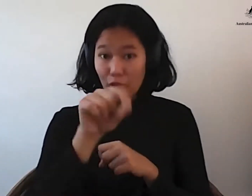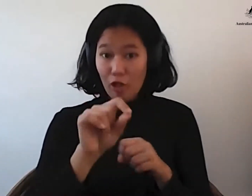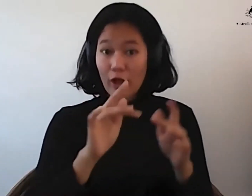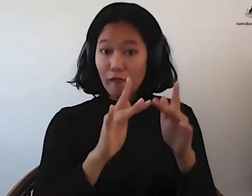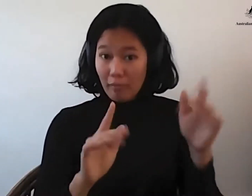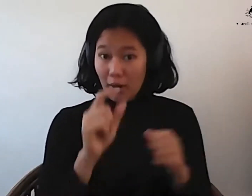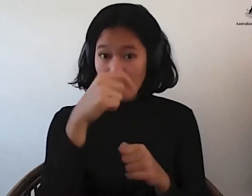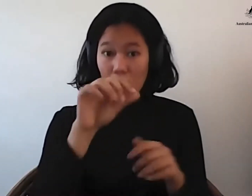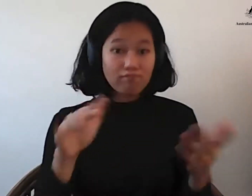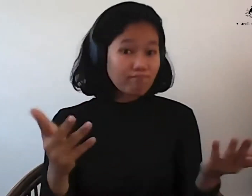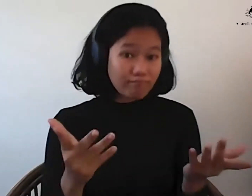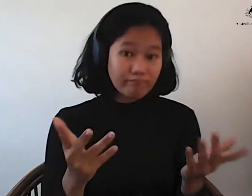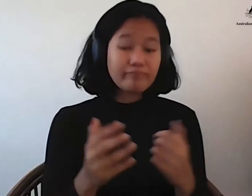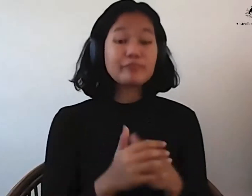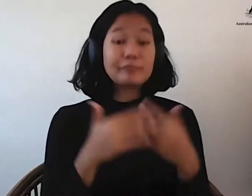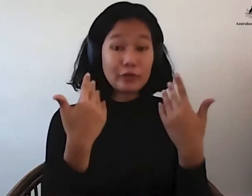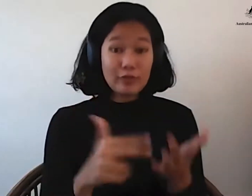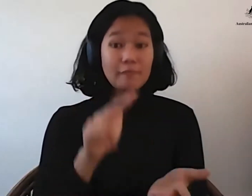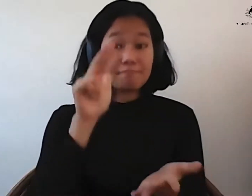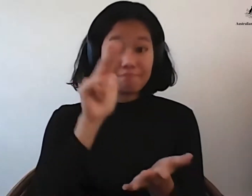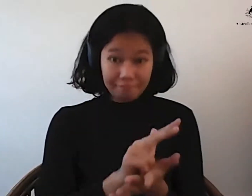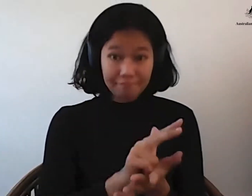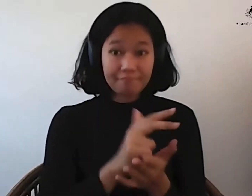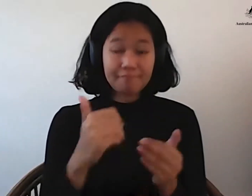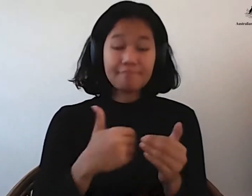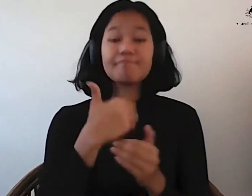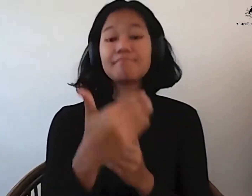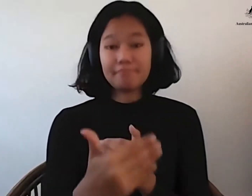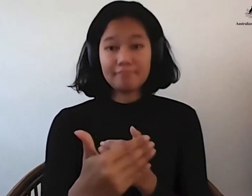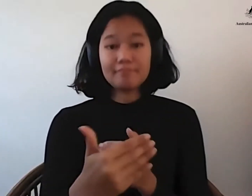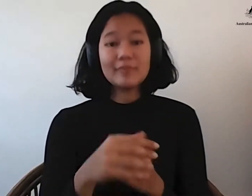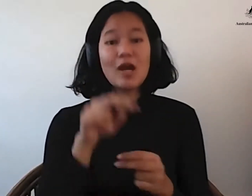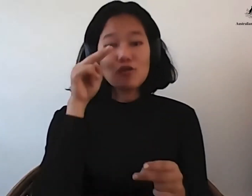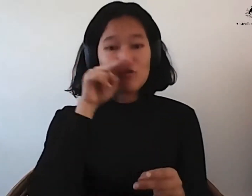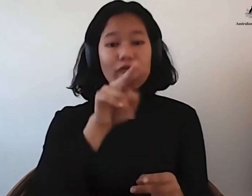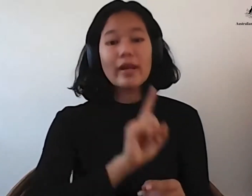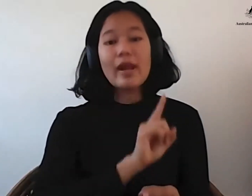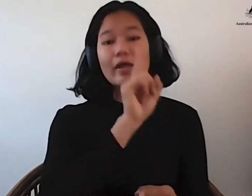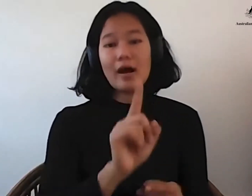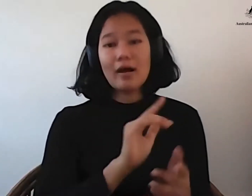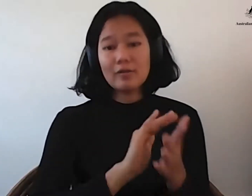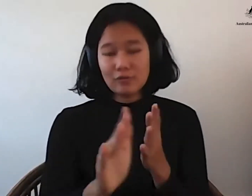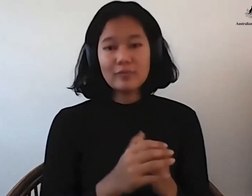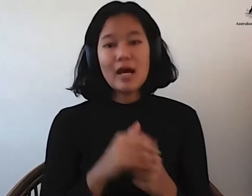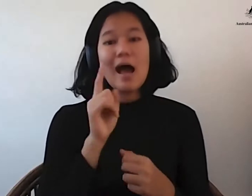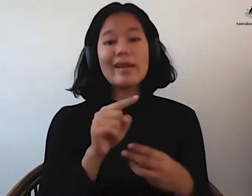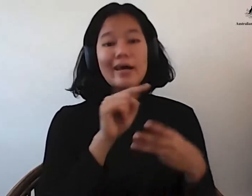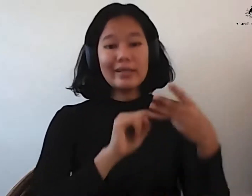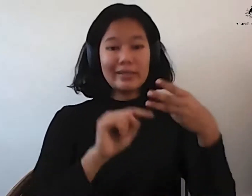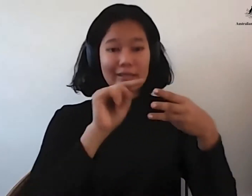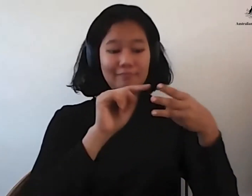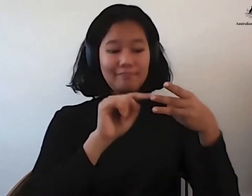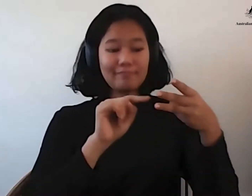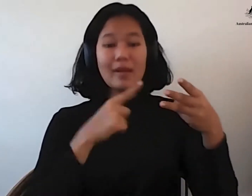sektor informal. Kemudian kami lakukan survei. Ada tiga hal penting yang kami